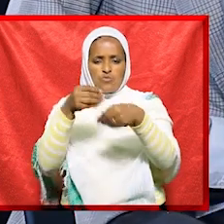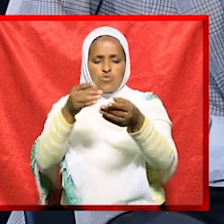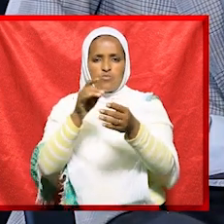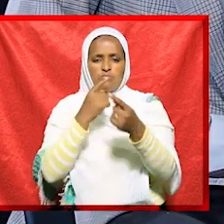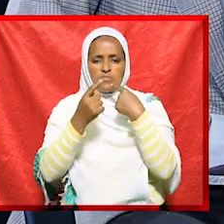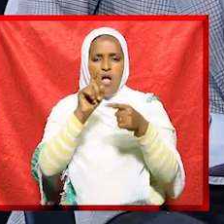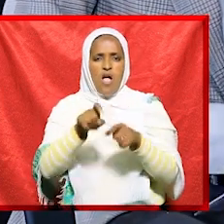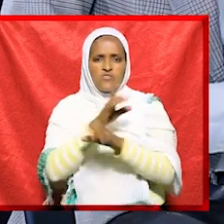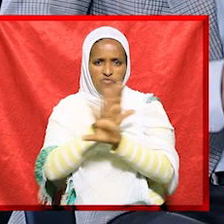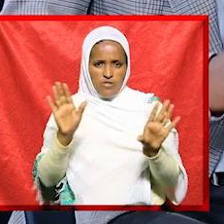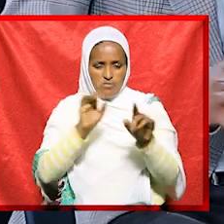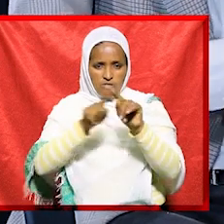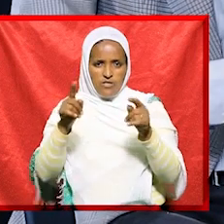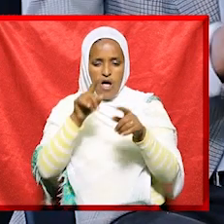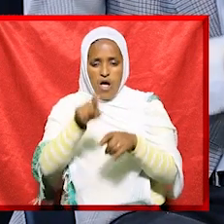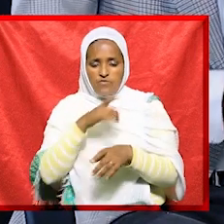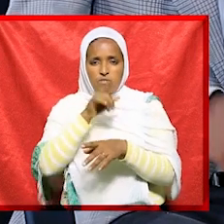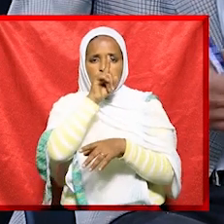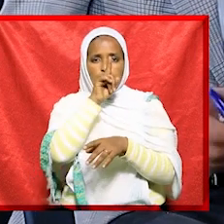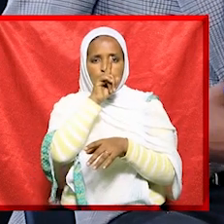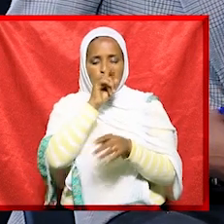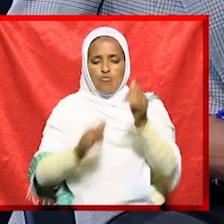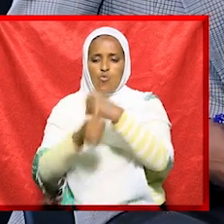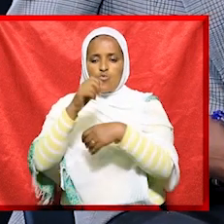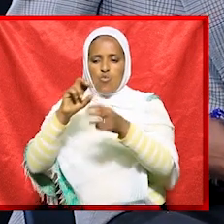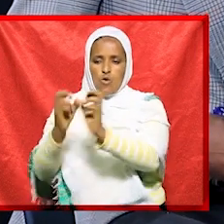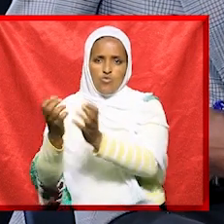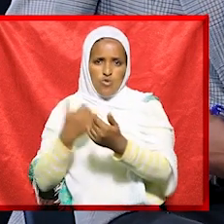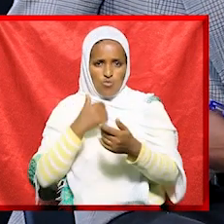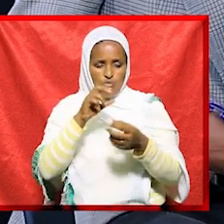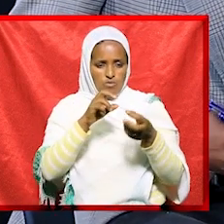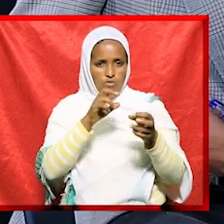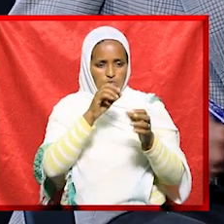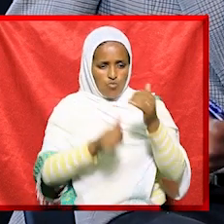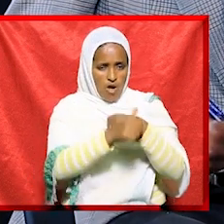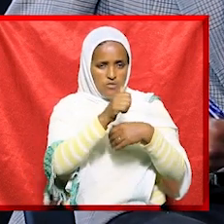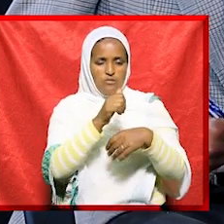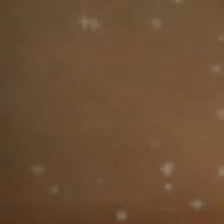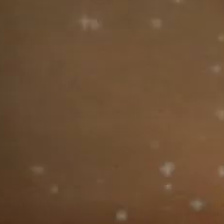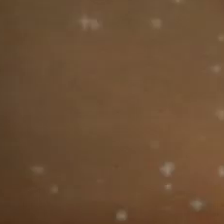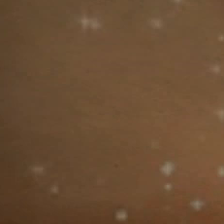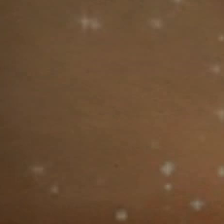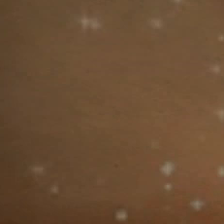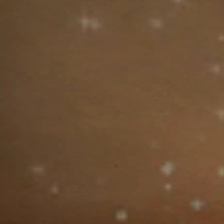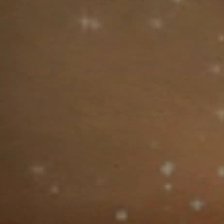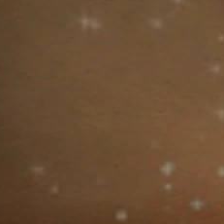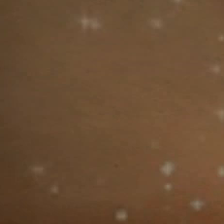መነጋገርም አስፈላጊ አልነበረም። ነገር ግን ደግሞ አያስፈልግም ብለን ዝም ስንል የሚጎዱ ወገኖች ስላሉ ወገኖቻችን ከጉዳት ለመታደግ ነው ያነሳ ነው።